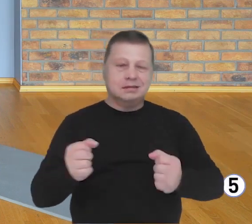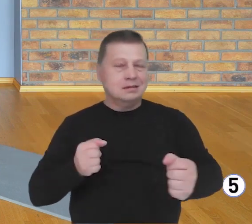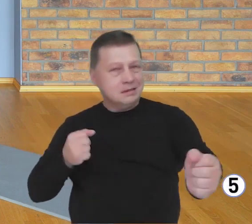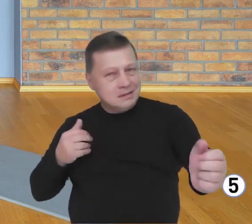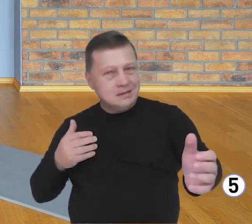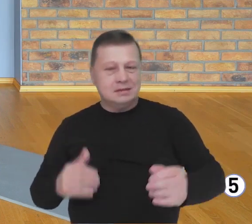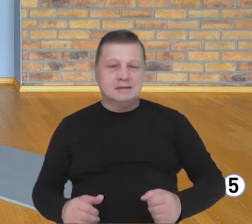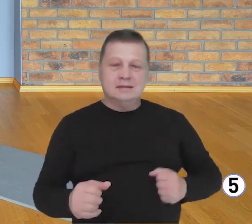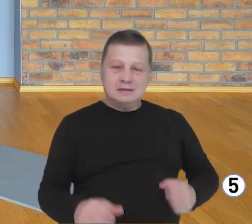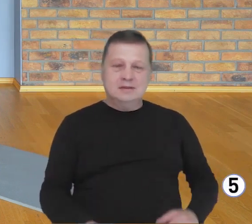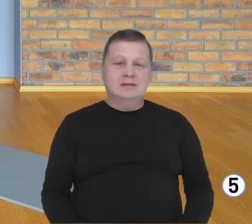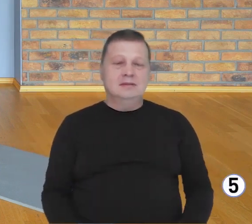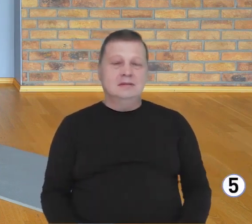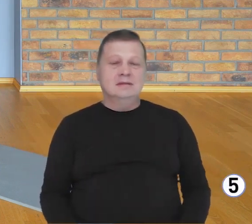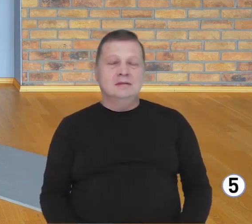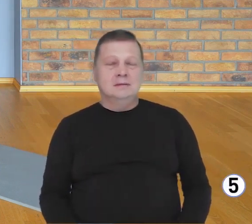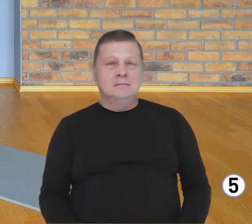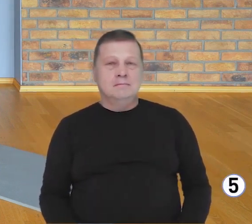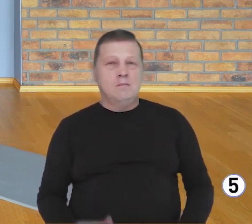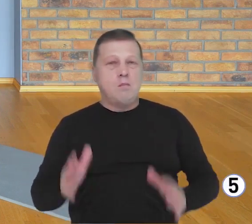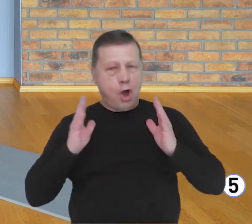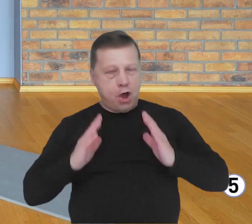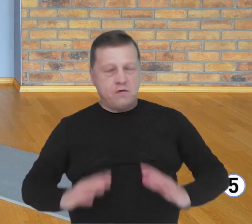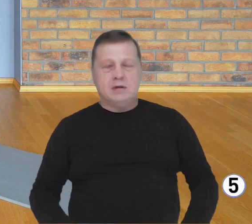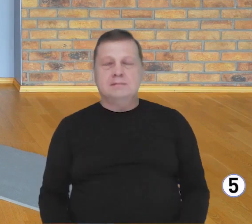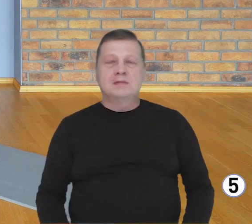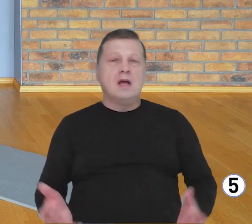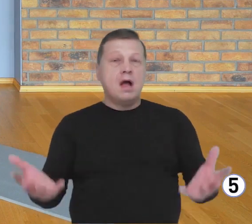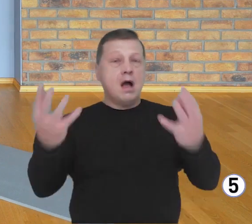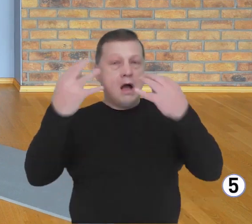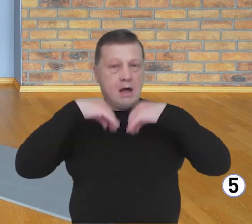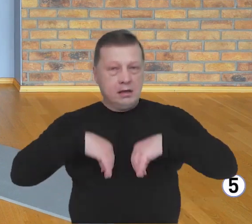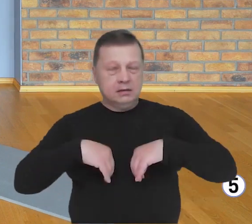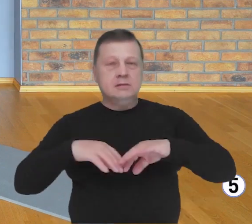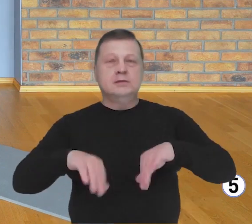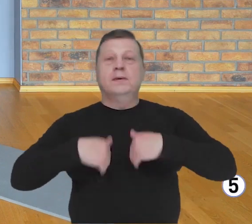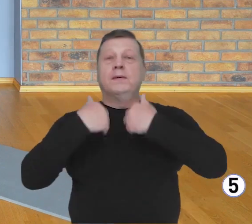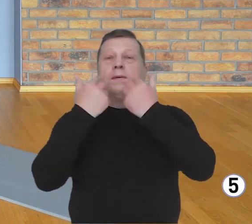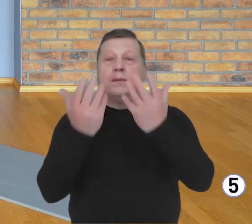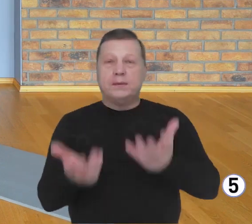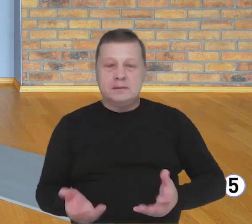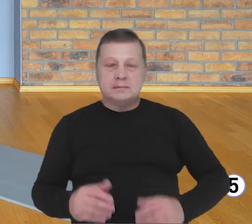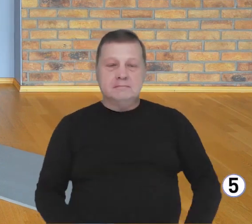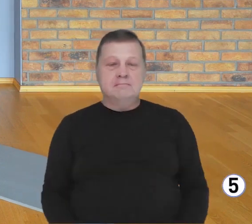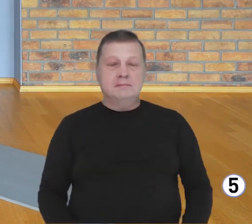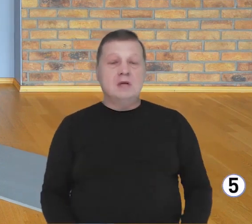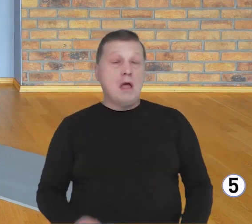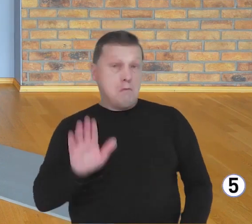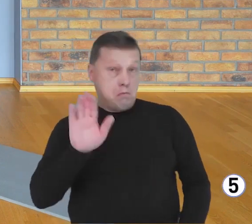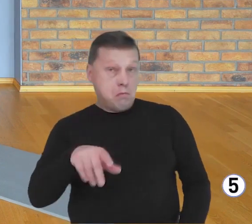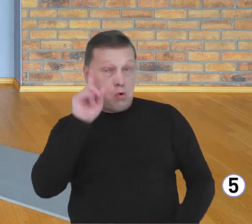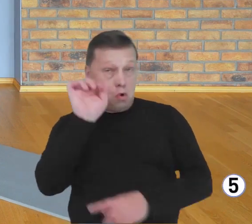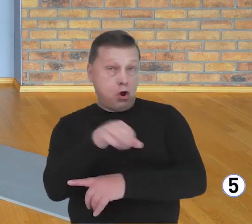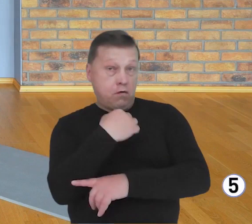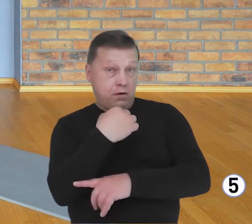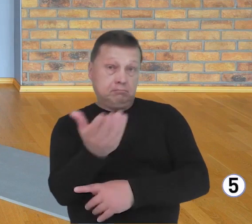najbliżej do siebie dłoń, do klatki piersiowej. Powoli wdech i wydech. Też delikatnie możesz